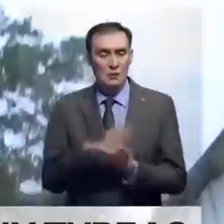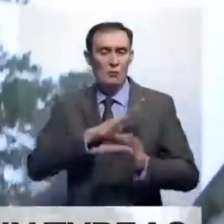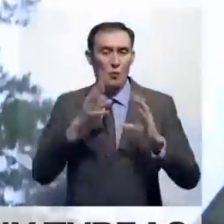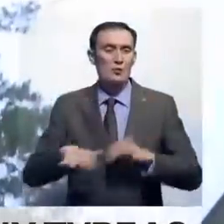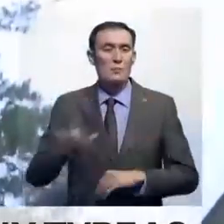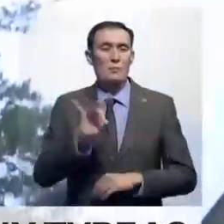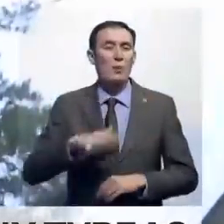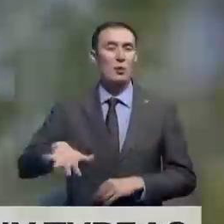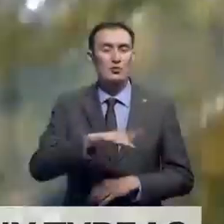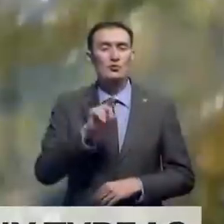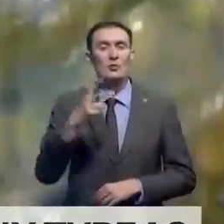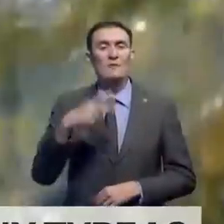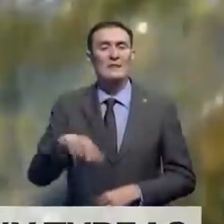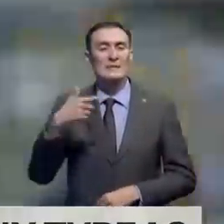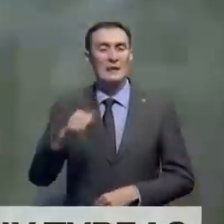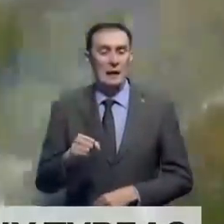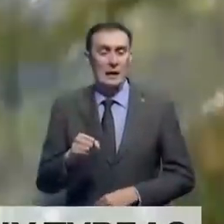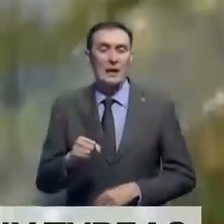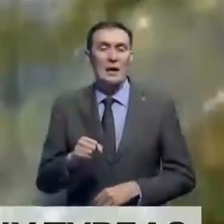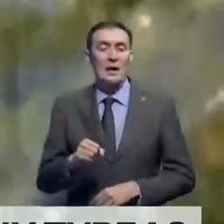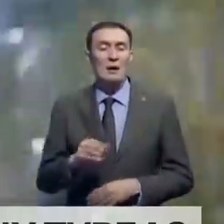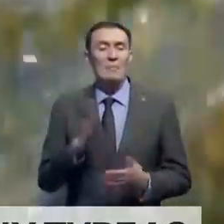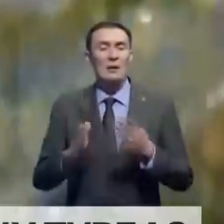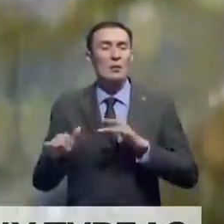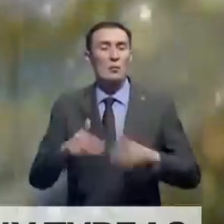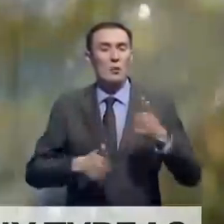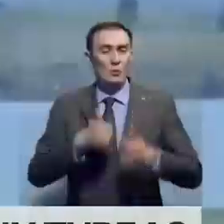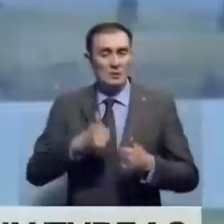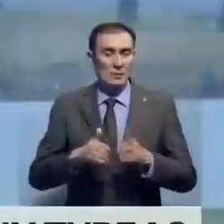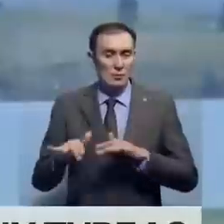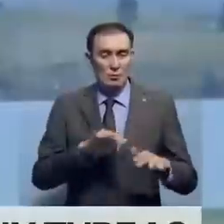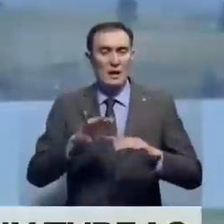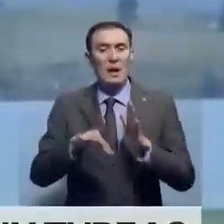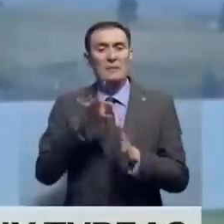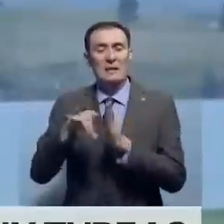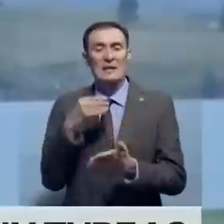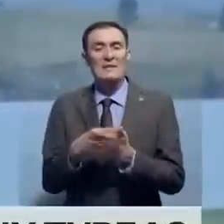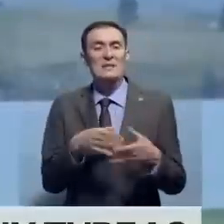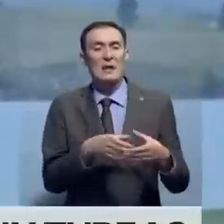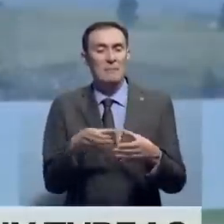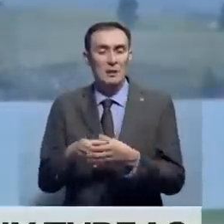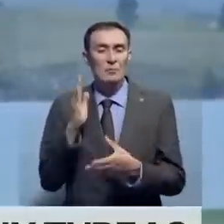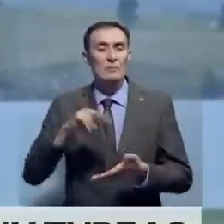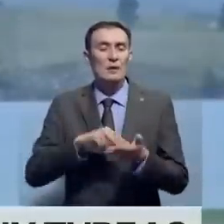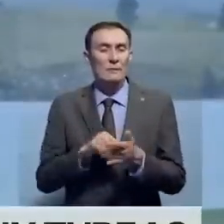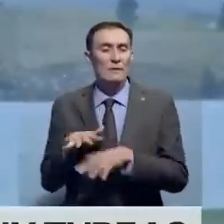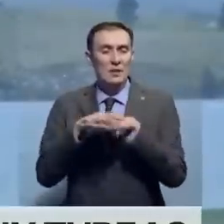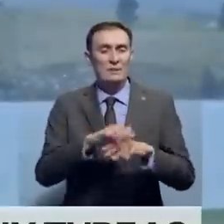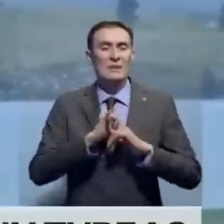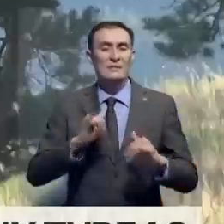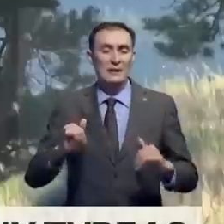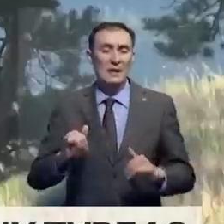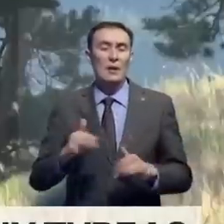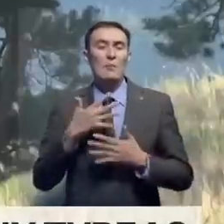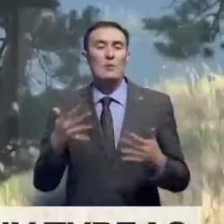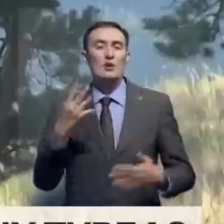участки общей площадью 120 гектаров проведены конкурсные процедуры и определены инвесторы они планируют вложить в развитие